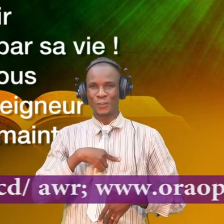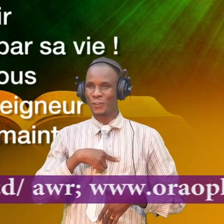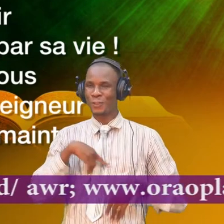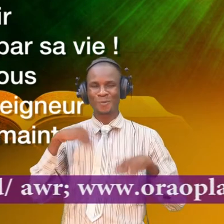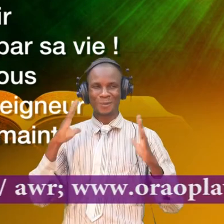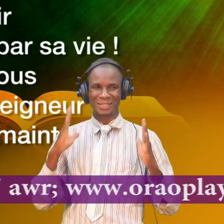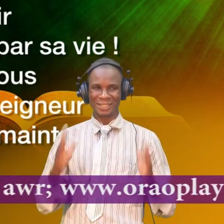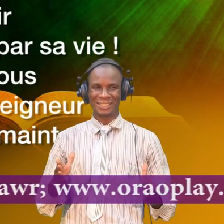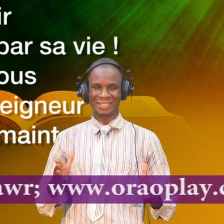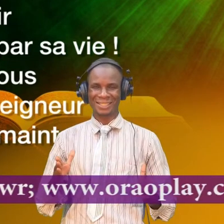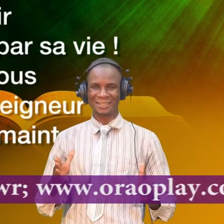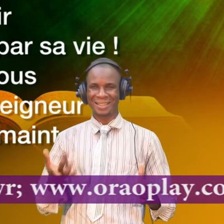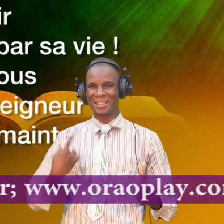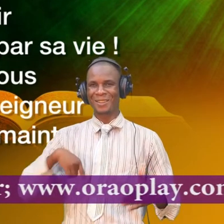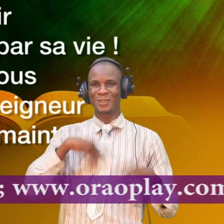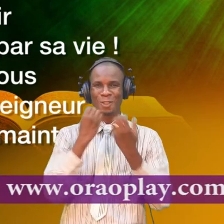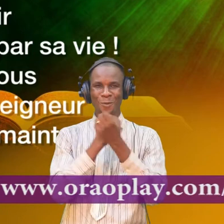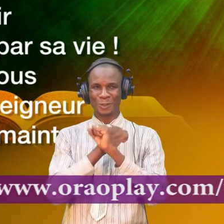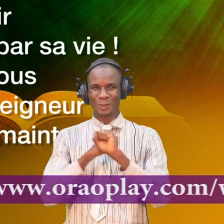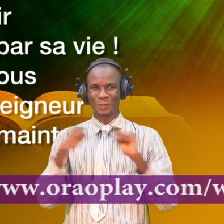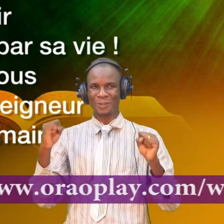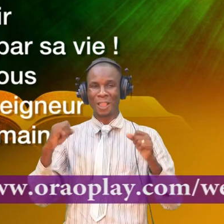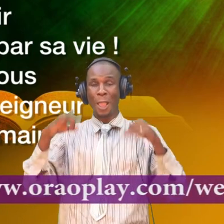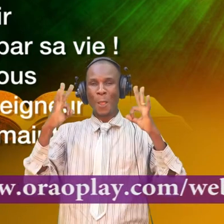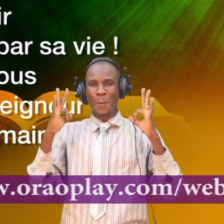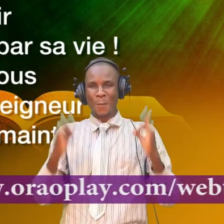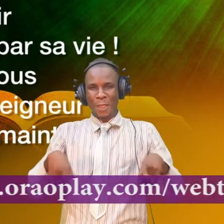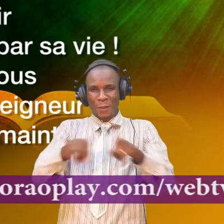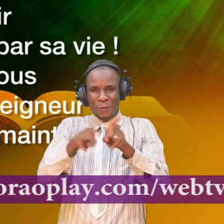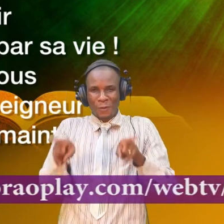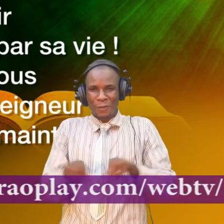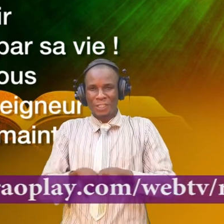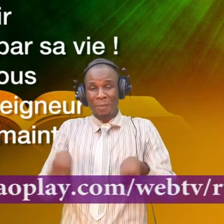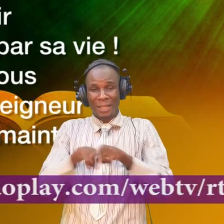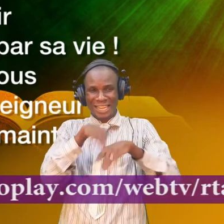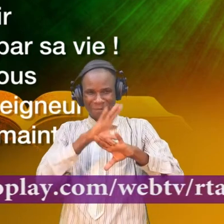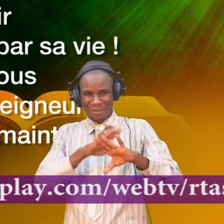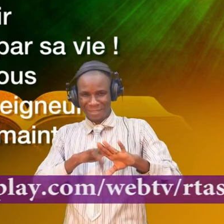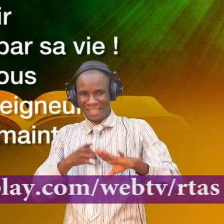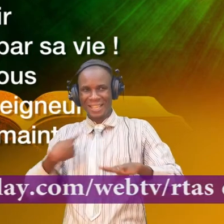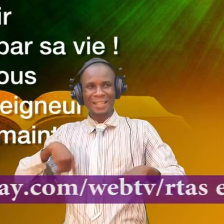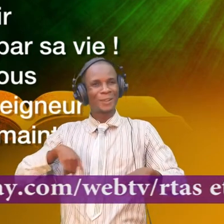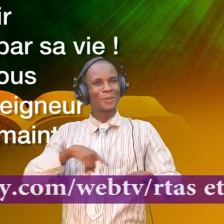Zaidi sana baada ya kupatanishwa tutaokolewa katika uzima wake.